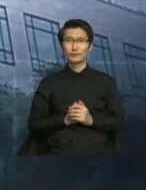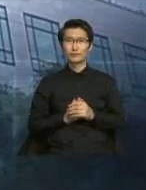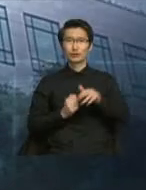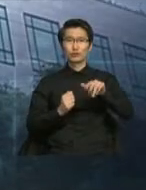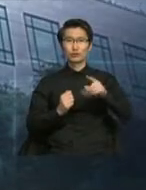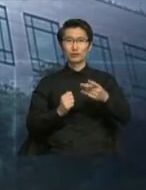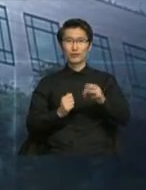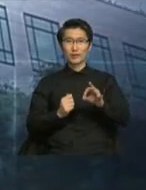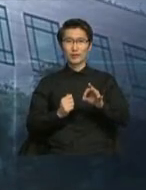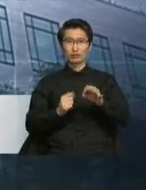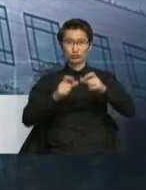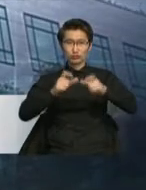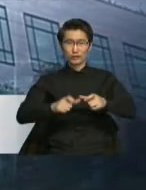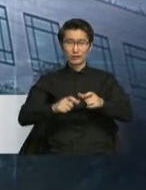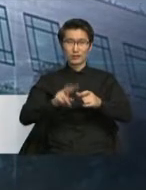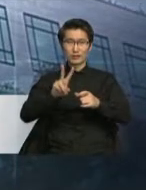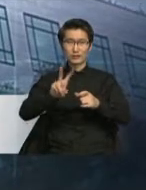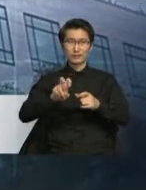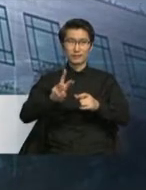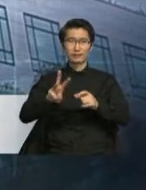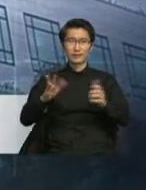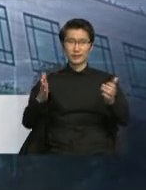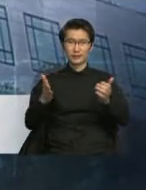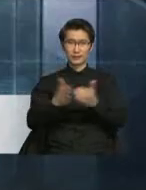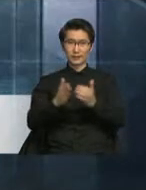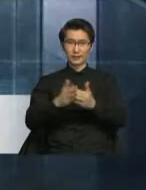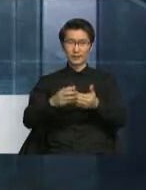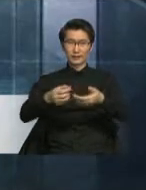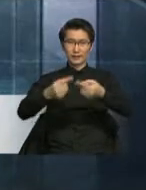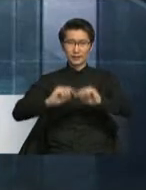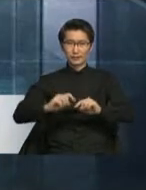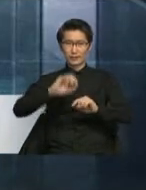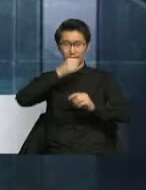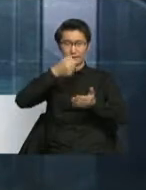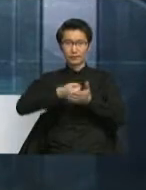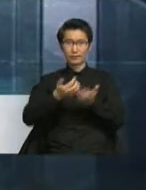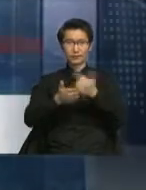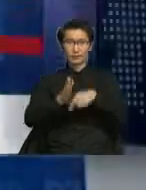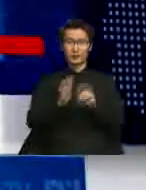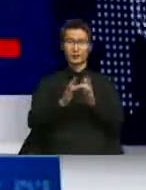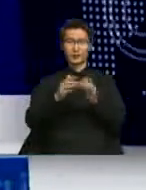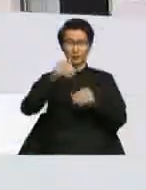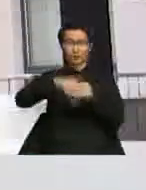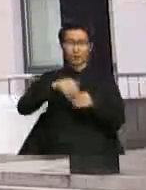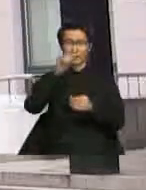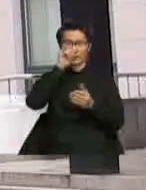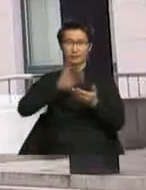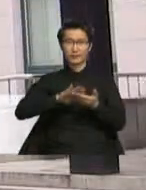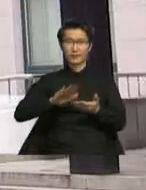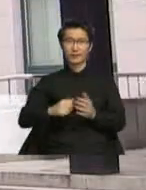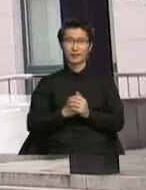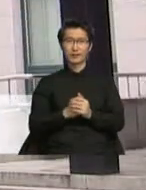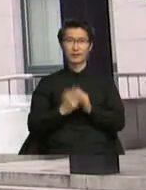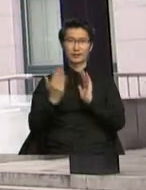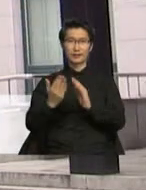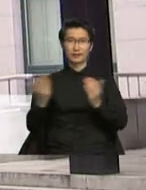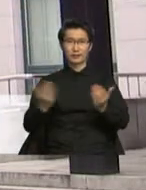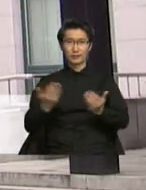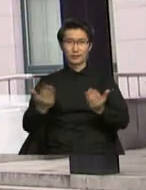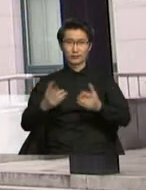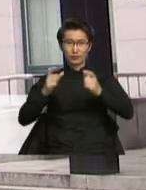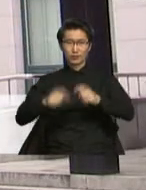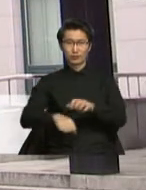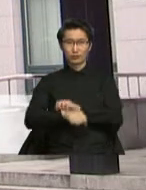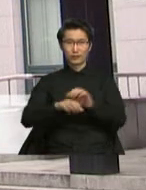중랑구 가 이달 23일까지 2011년 주민참여예산 사업 선정을 위한 온라인 투표를 진행합니다 대상 사업은